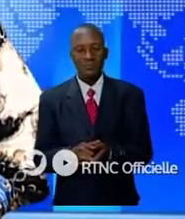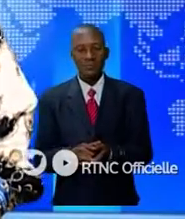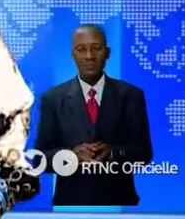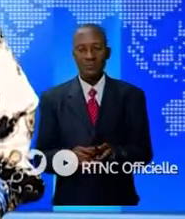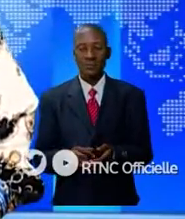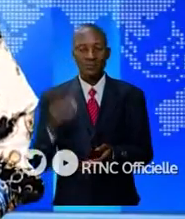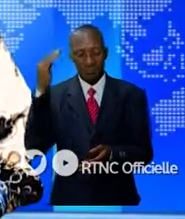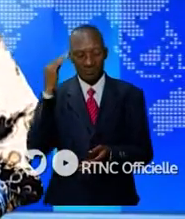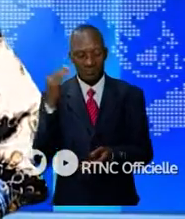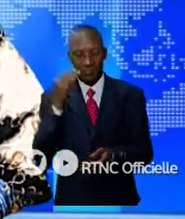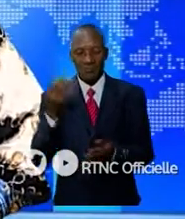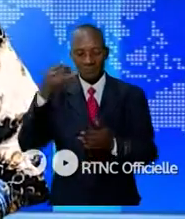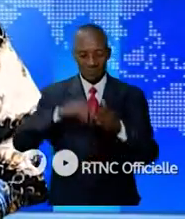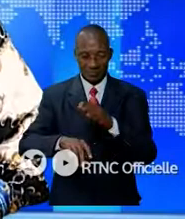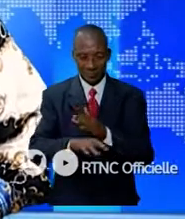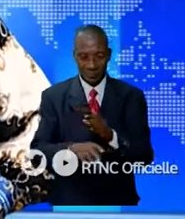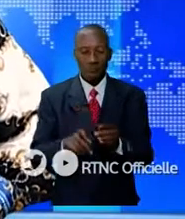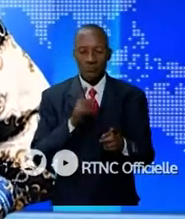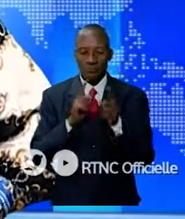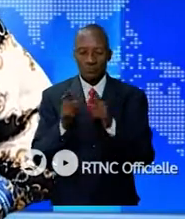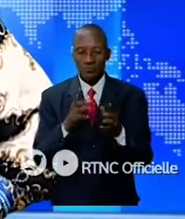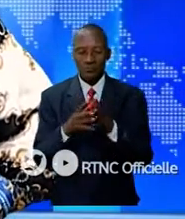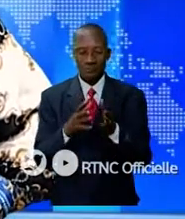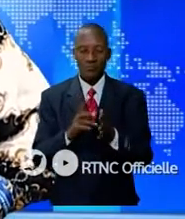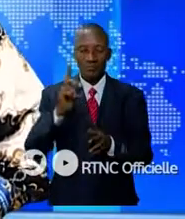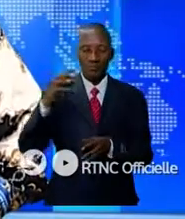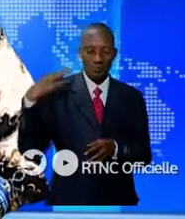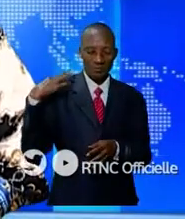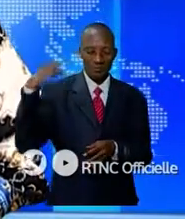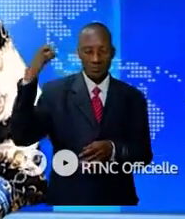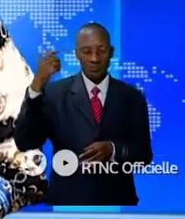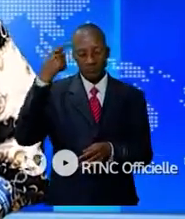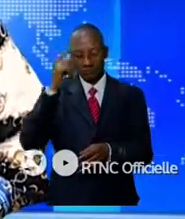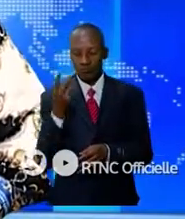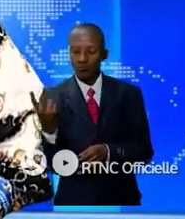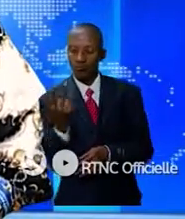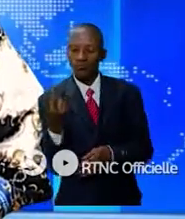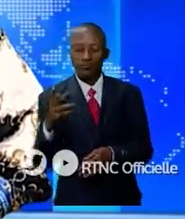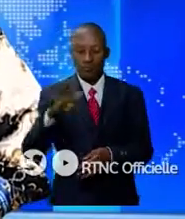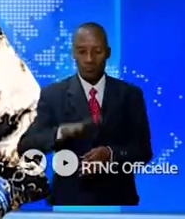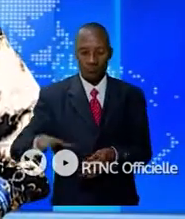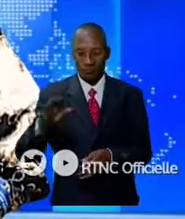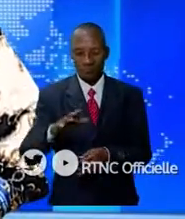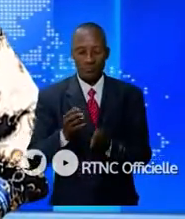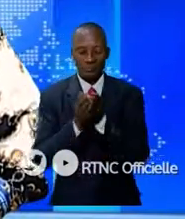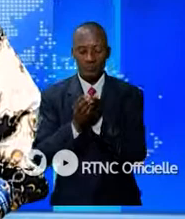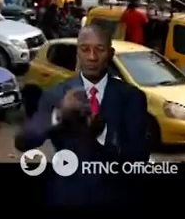vice-premier ministre, ministre de l'Intérieur et une délégation des élus de deux provinces. Les tout dans ces condensés signés Nadine Yango.